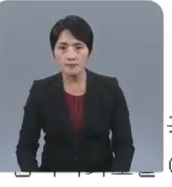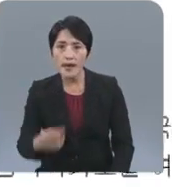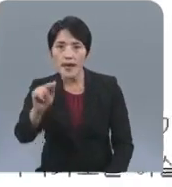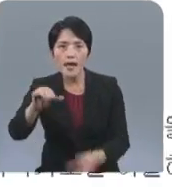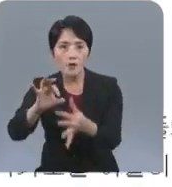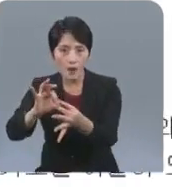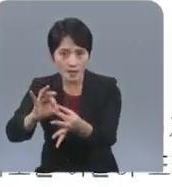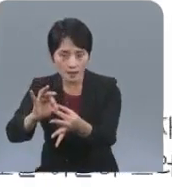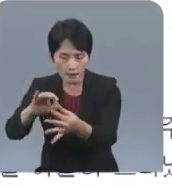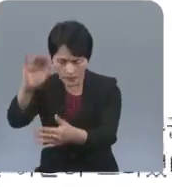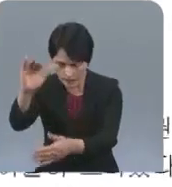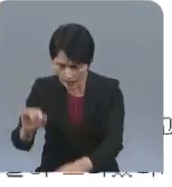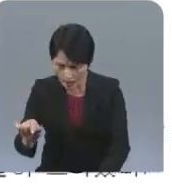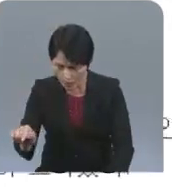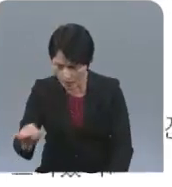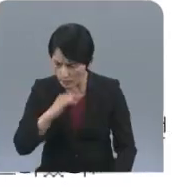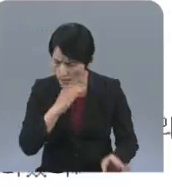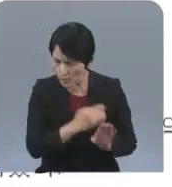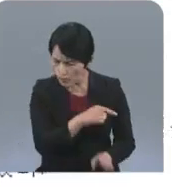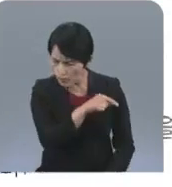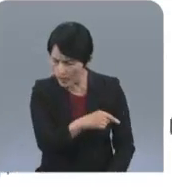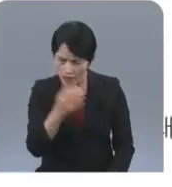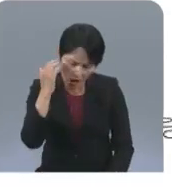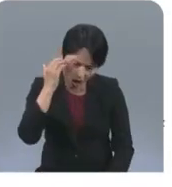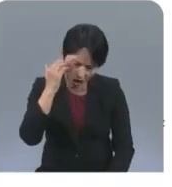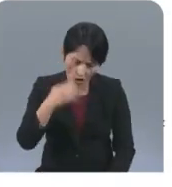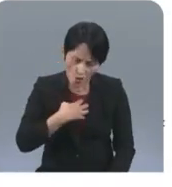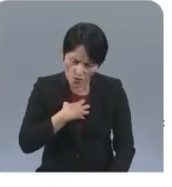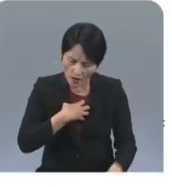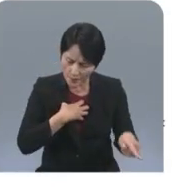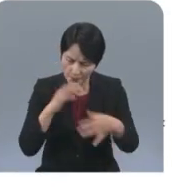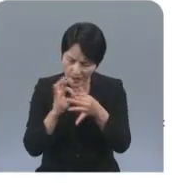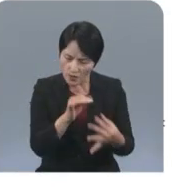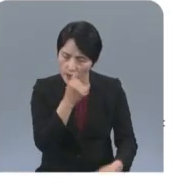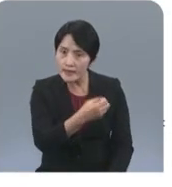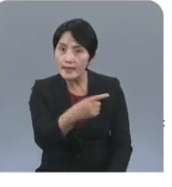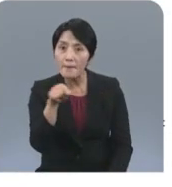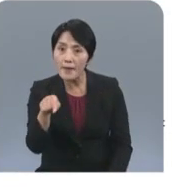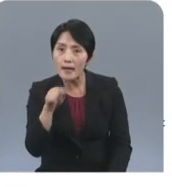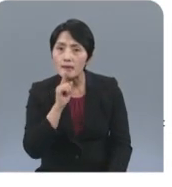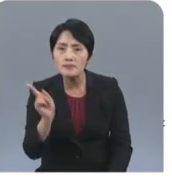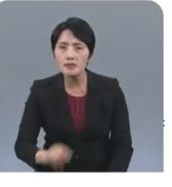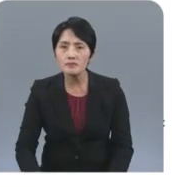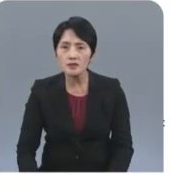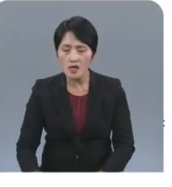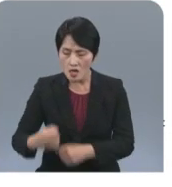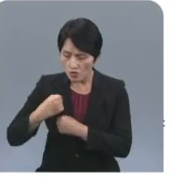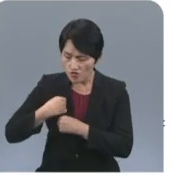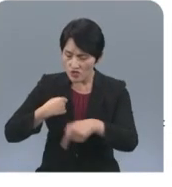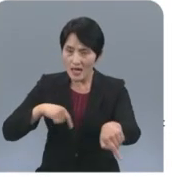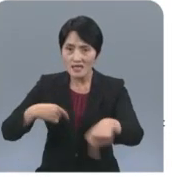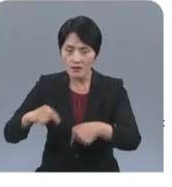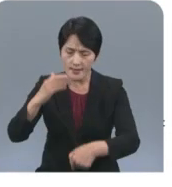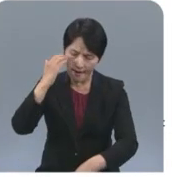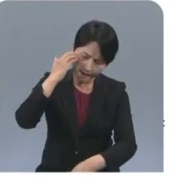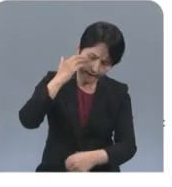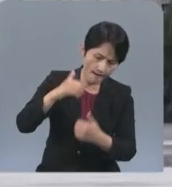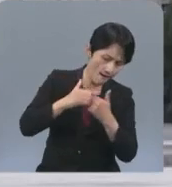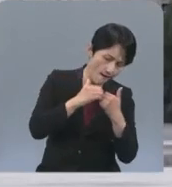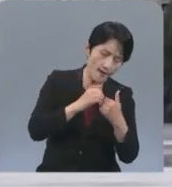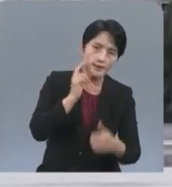как растущую угрозу Россию кокострую угрозу а Северную Корею и и рамках постоянную угрозы